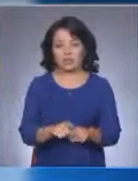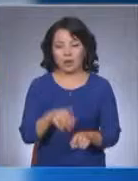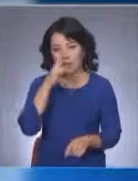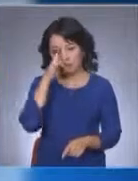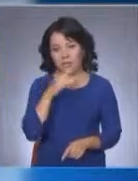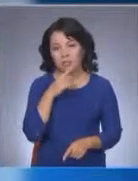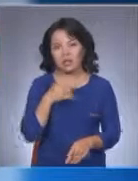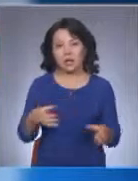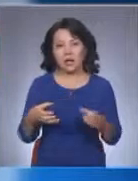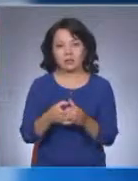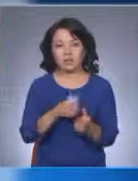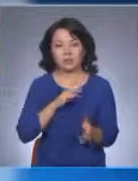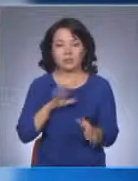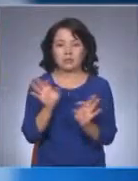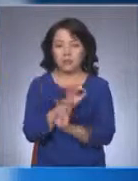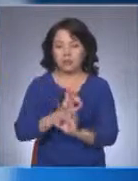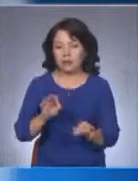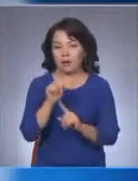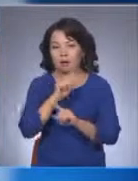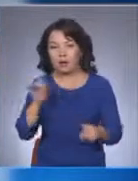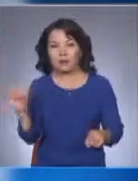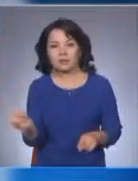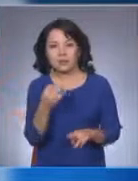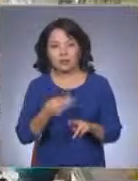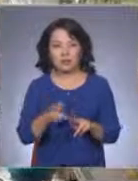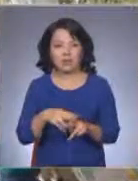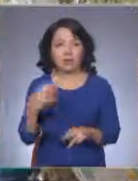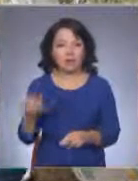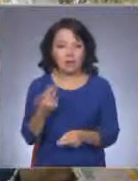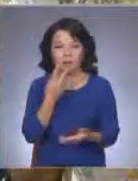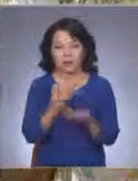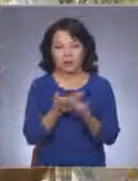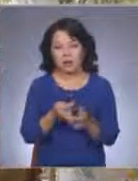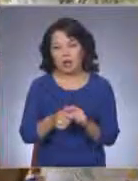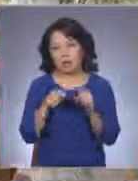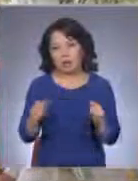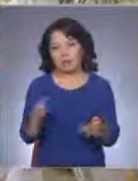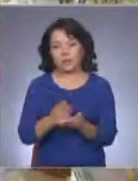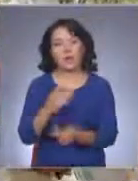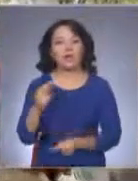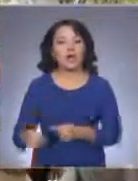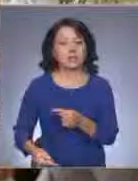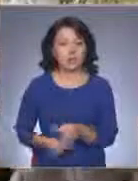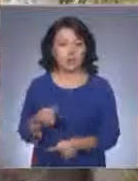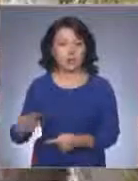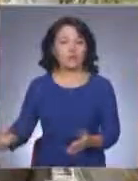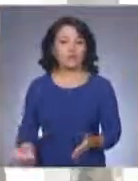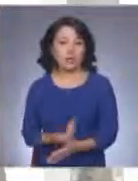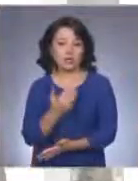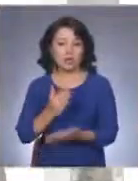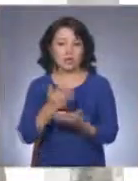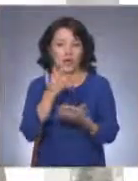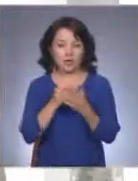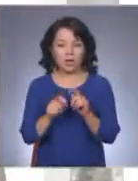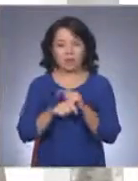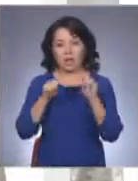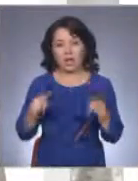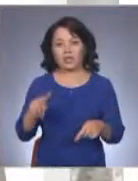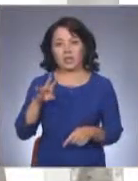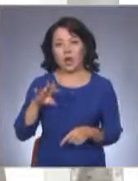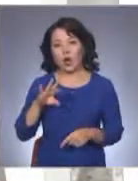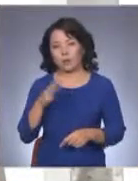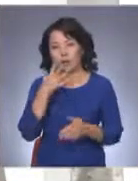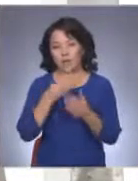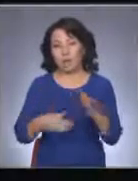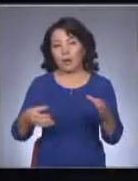павильоны бірегейлігімен ерекшеленетінін жеткізіп, ерекше қызығушылық танытты. Дәстүрді дәріптеп, инновацияны паш еткен Нео